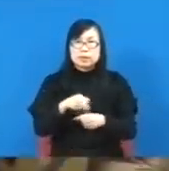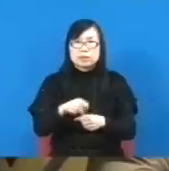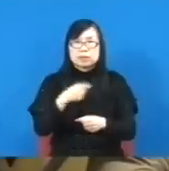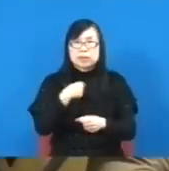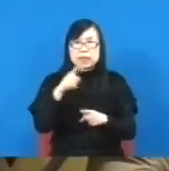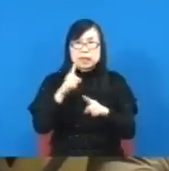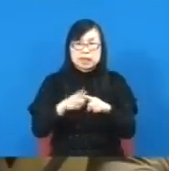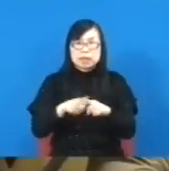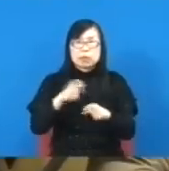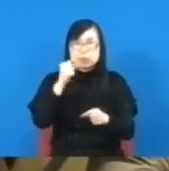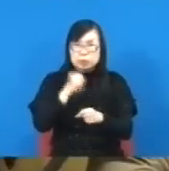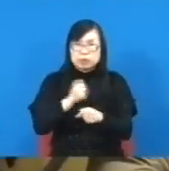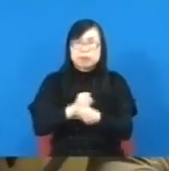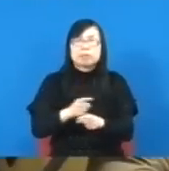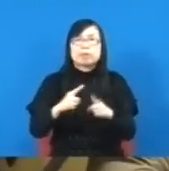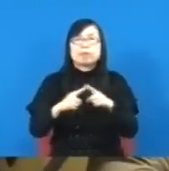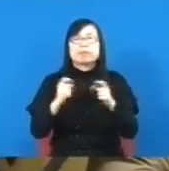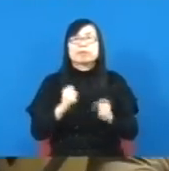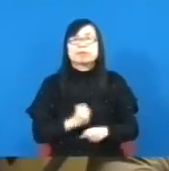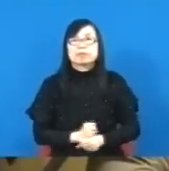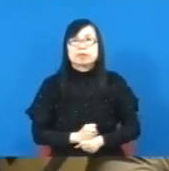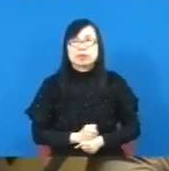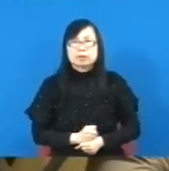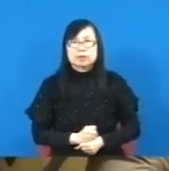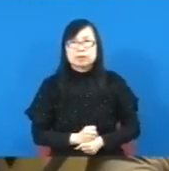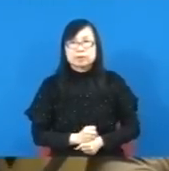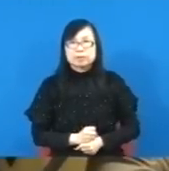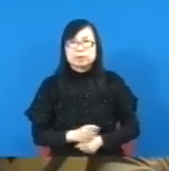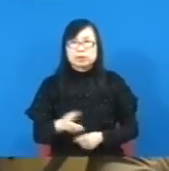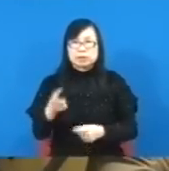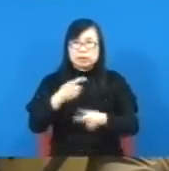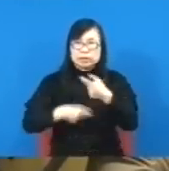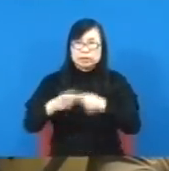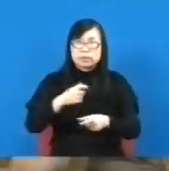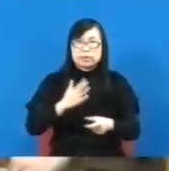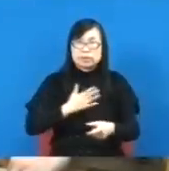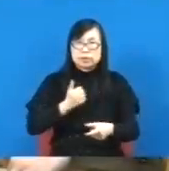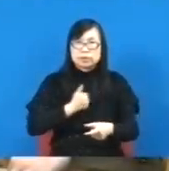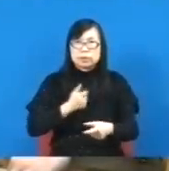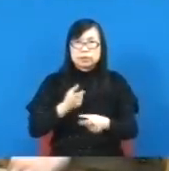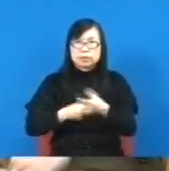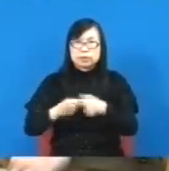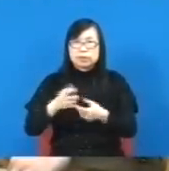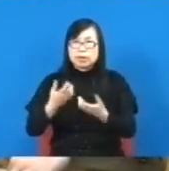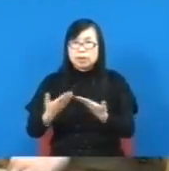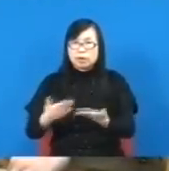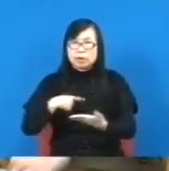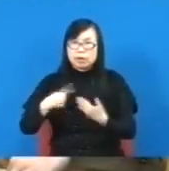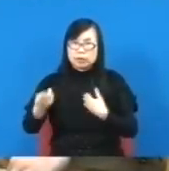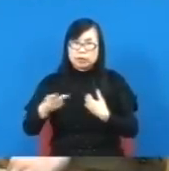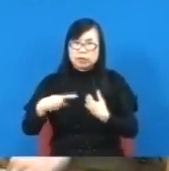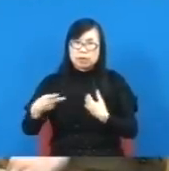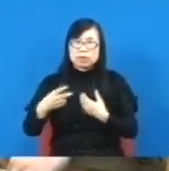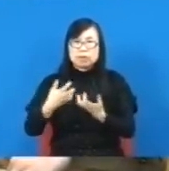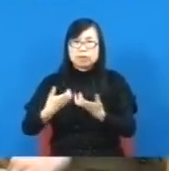地咁樣咯，即係每天升啦，大佬梗係。 但係財政預算案啊，我又同你又冇一分㗎啦。 我有，我住公